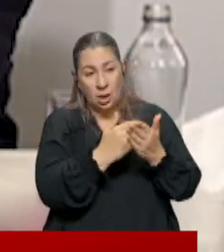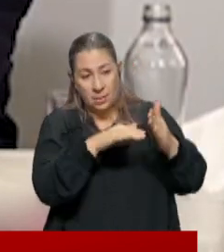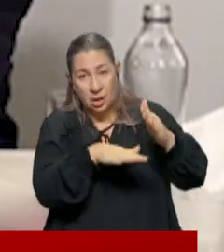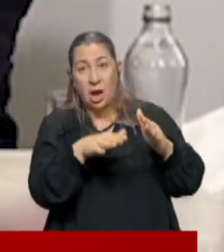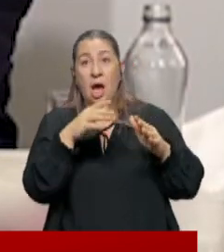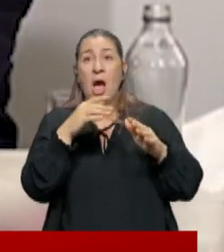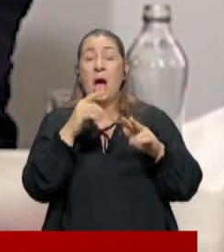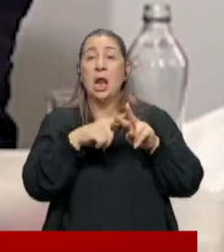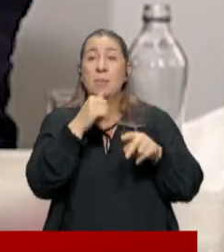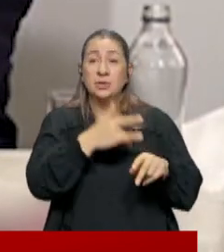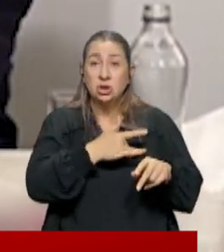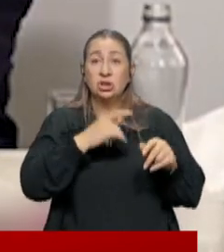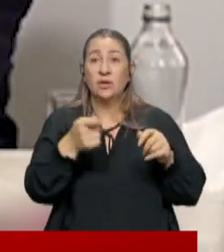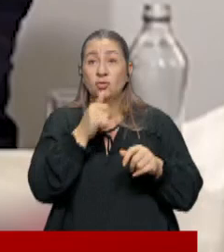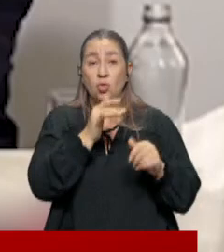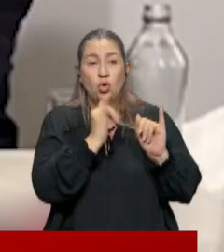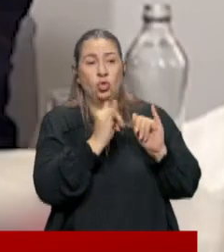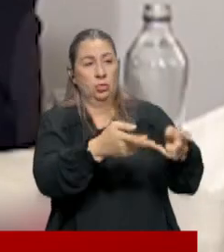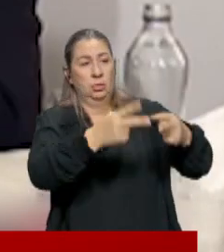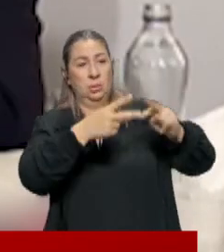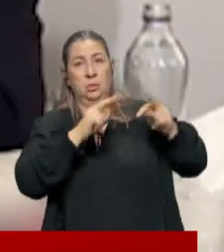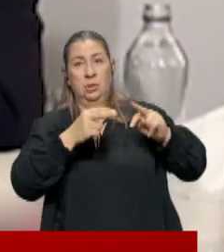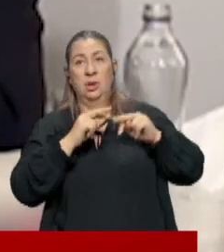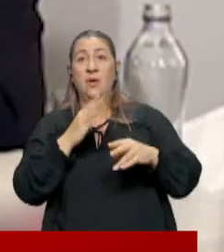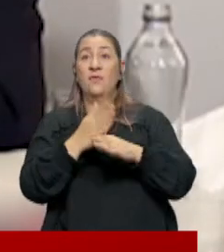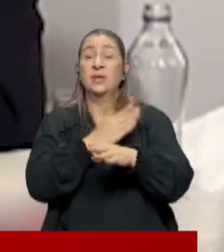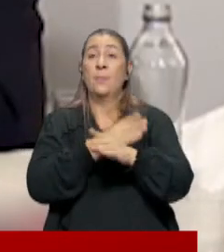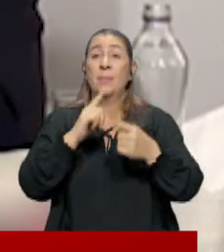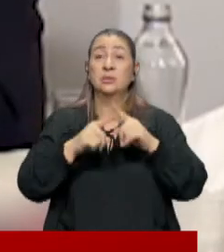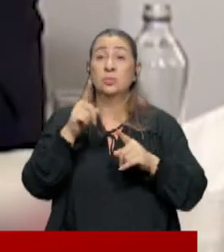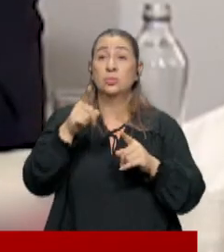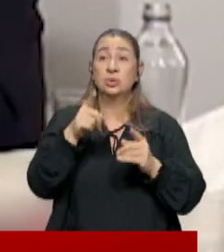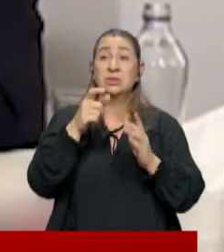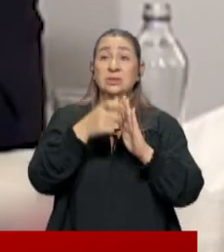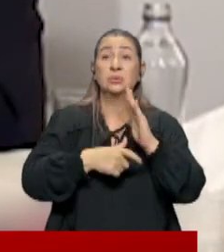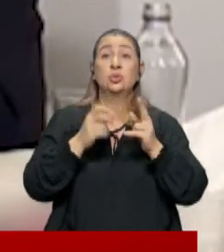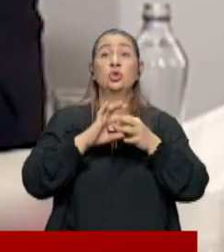Ali Babacanların, Davutoğulların falan uyguladıkları programlar bunlar. Vatan Partisi'nin elinde bunun reçetesi var.